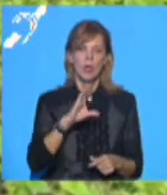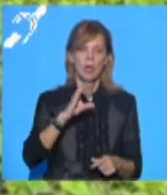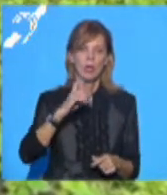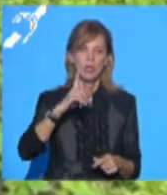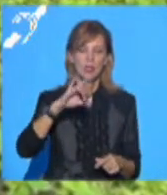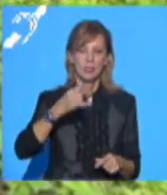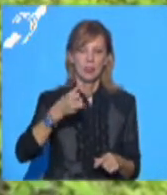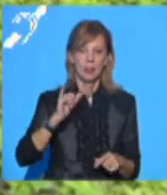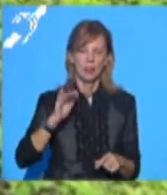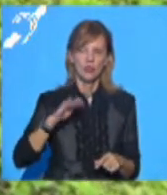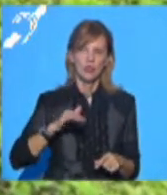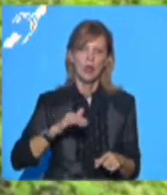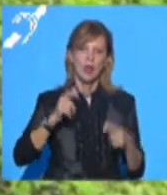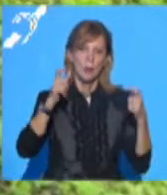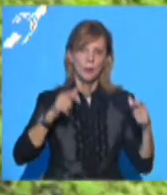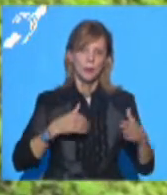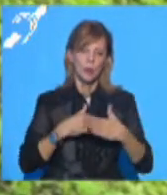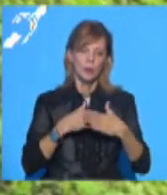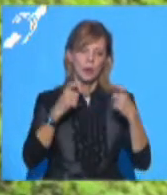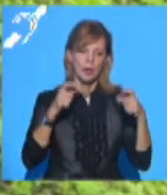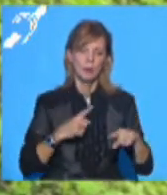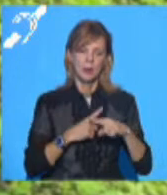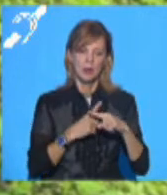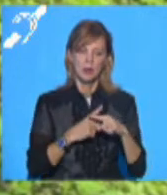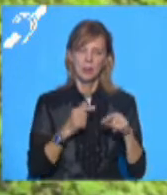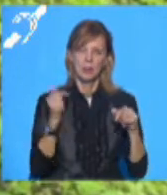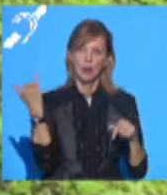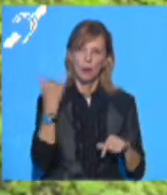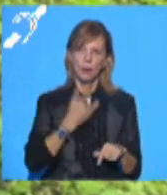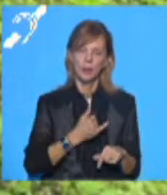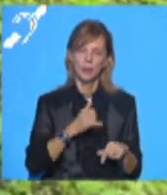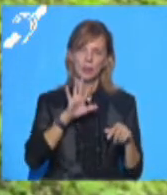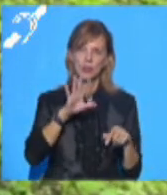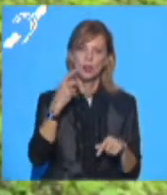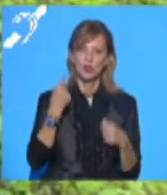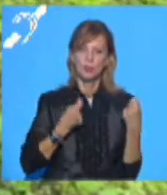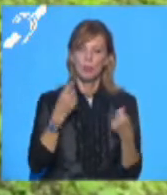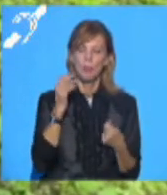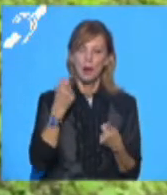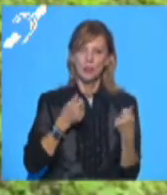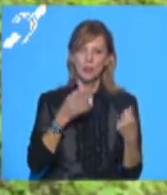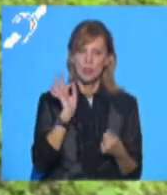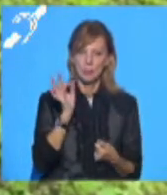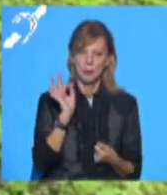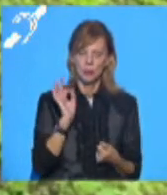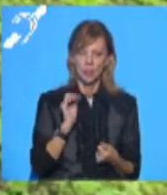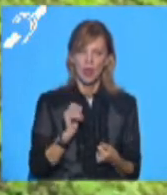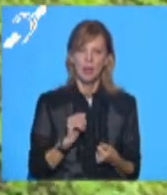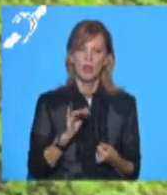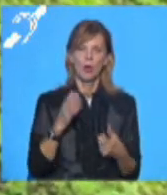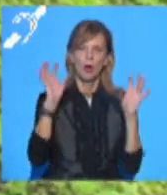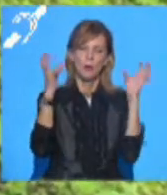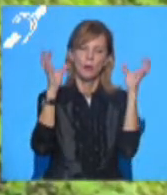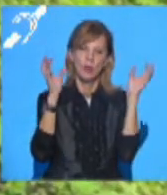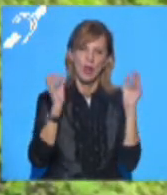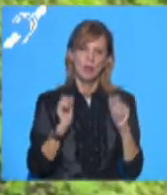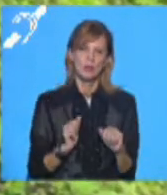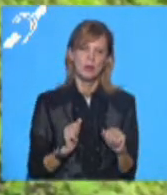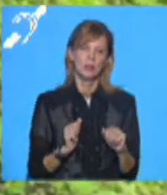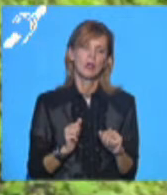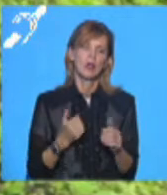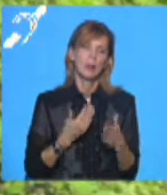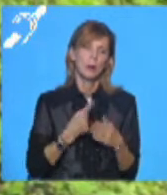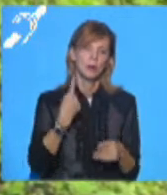Râncăciov, la o anexă a unei mănăstiri. La fața locului au fost alocate 5 autospeciale de stingere cu apă și spumă, o ambulanță SMUR de prim